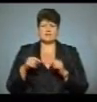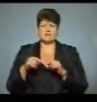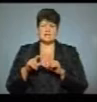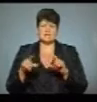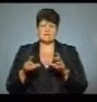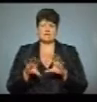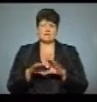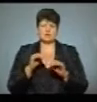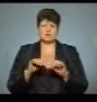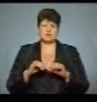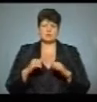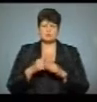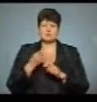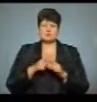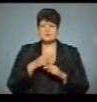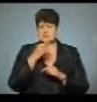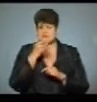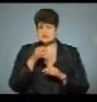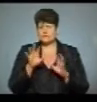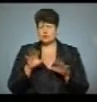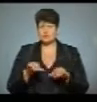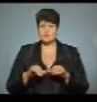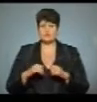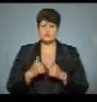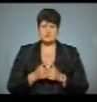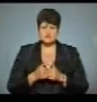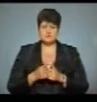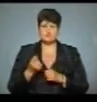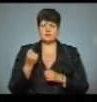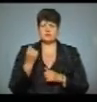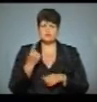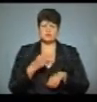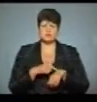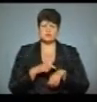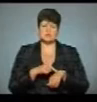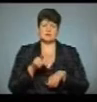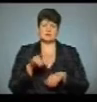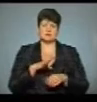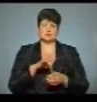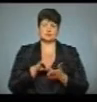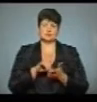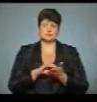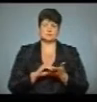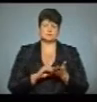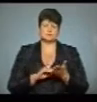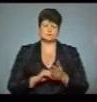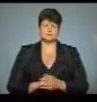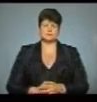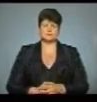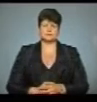виборчих комісій. Про це повідомив голова комісії Юрій Гумен. Об 11-й годині там побував наш кореспондент Тарас